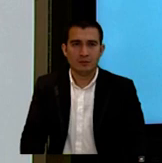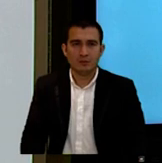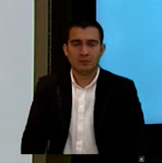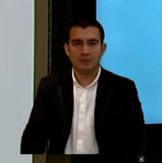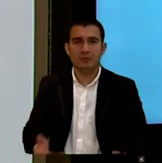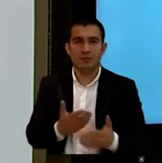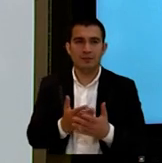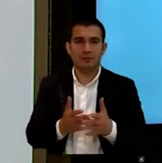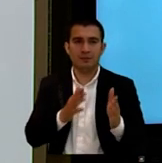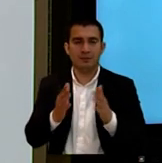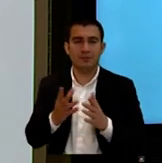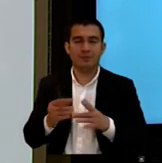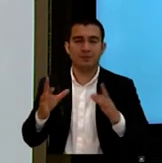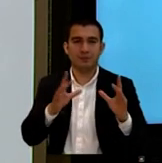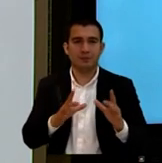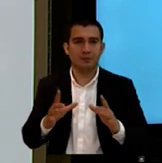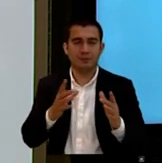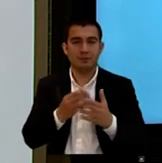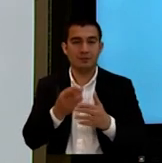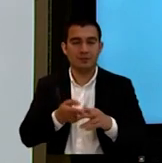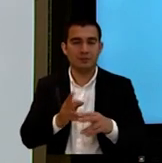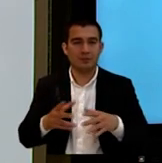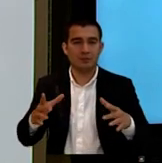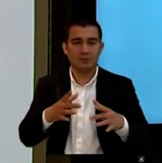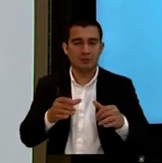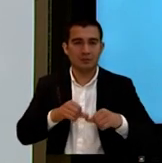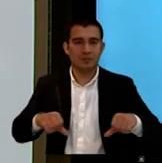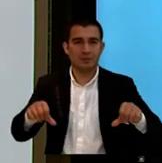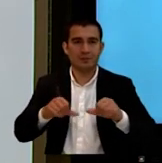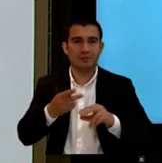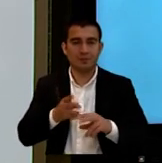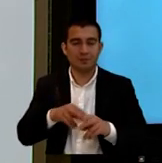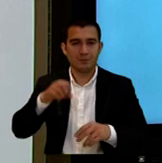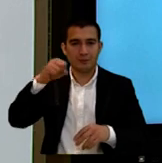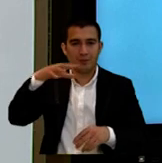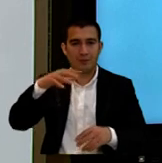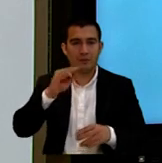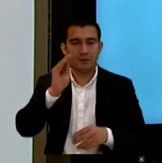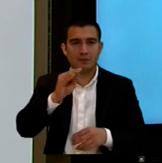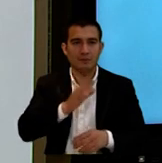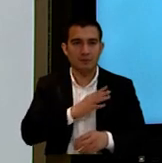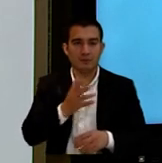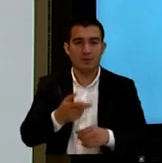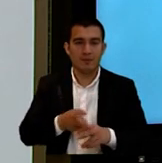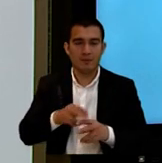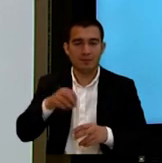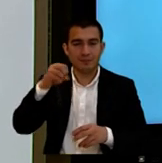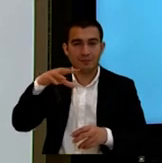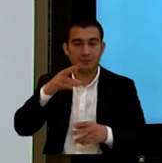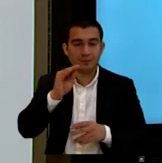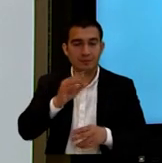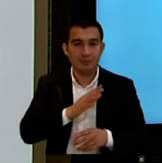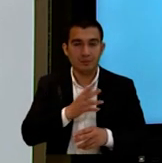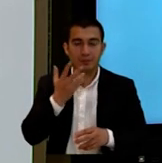Keyingi masala. Doira shaklidagi maydonning markazida chiroqli ustun o'rnatilgan. Chiroqli ustun.